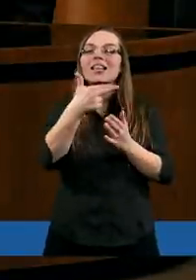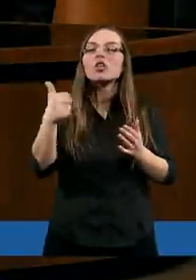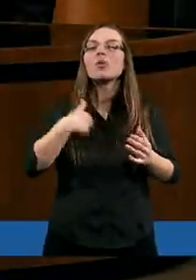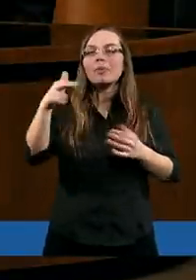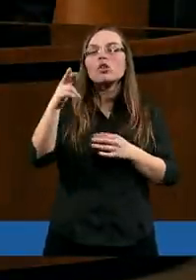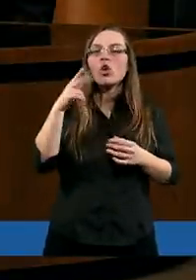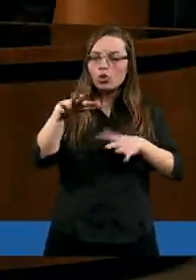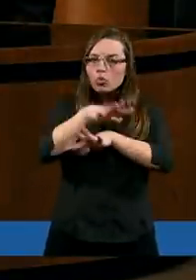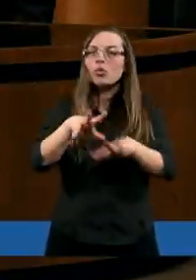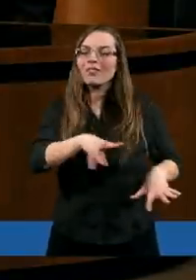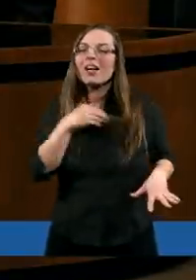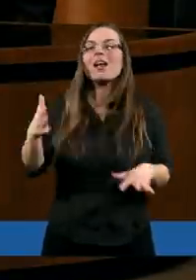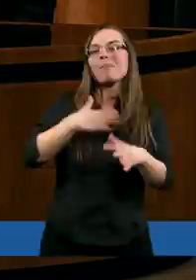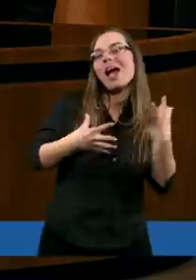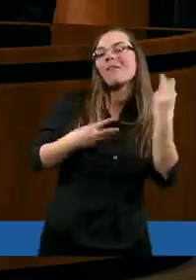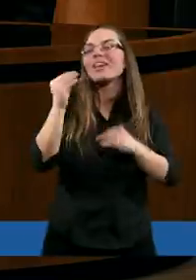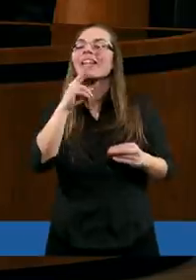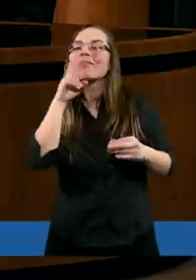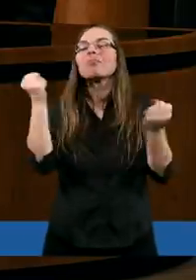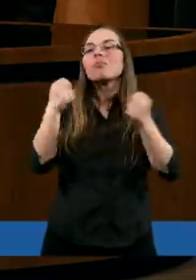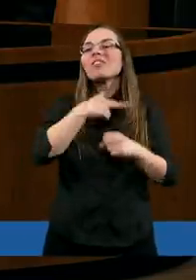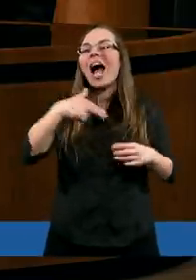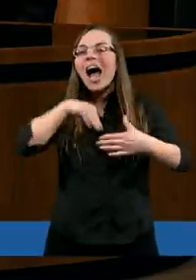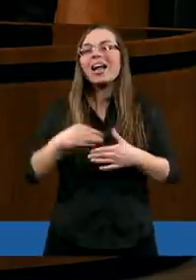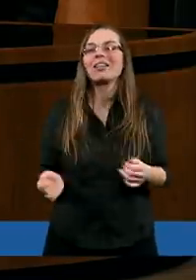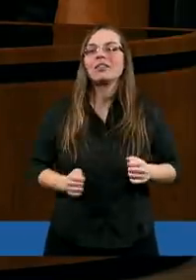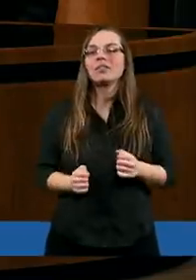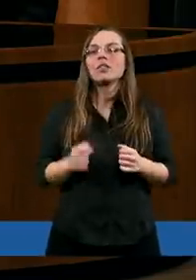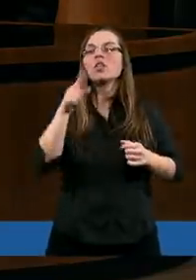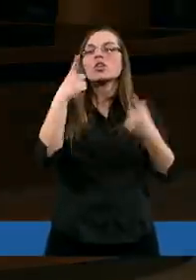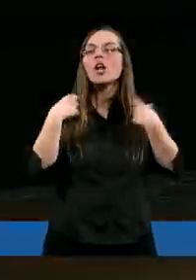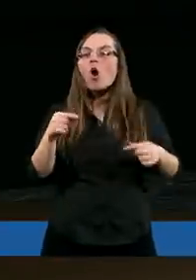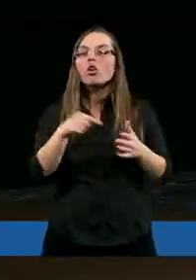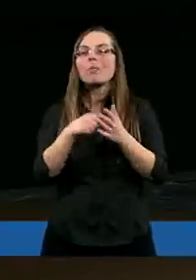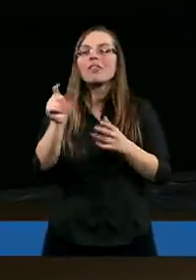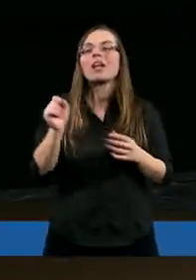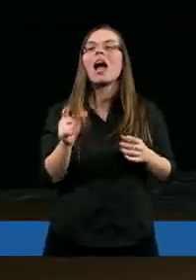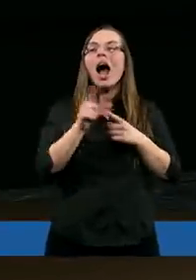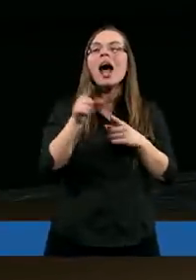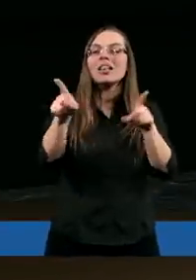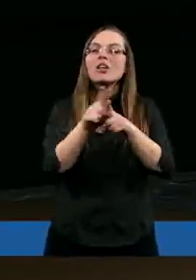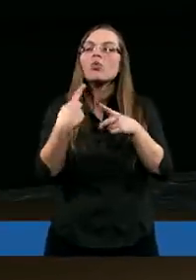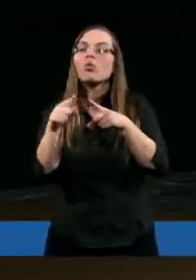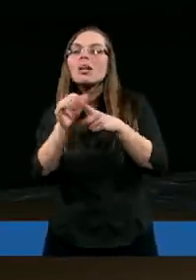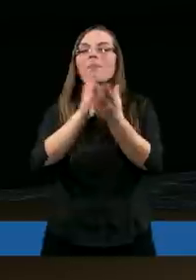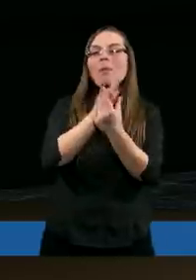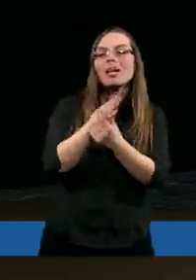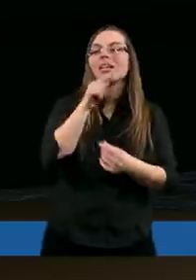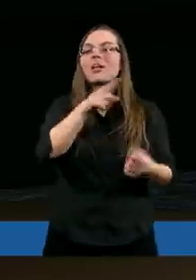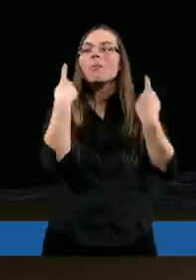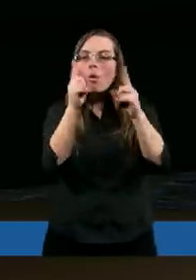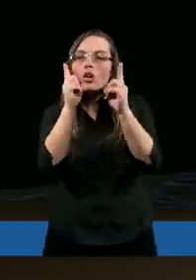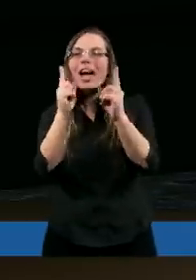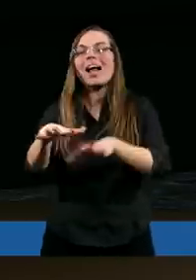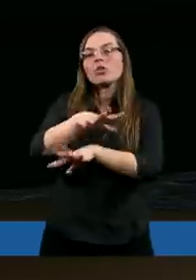że to, żeby Duch Święty miał więcej nas. Chociaż to też jest osobę. Dobrze. Ale to jest ta różnica pomiędzy właśnie postrzeganiem